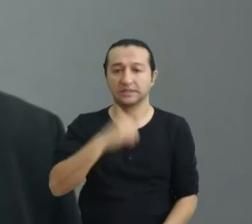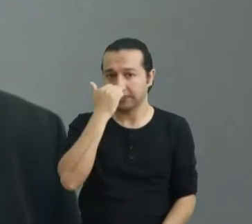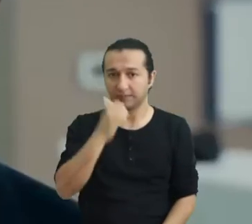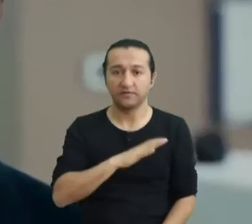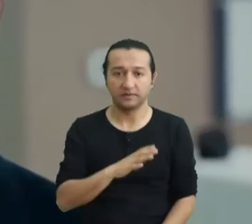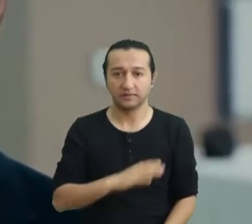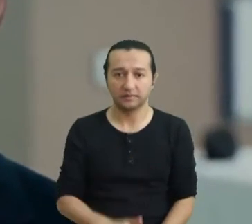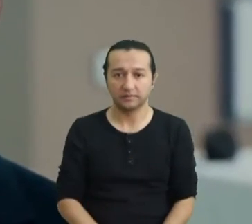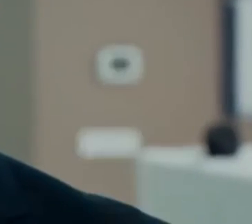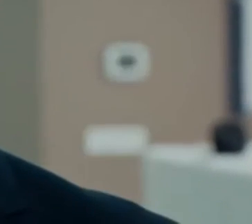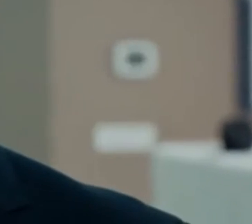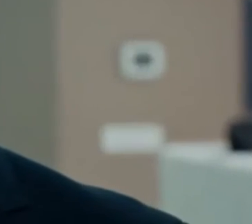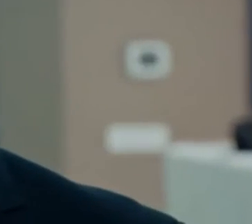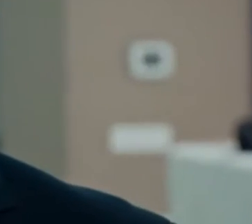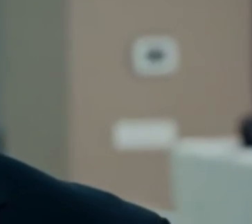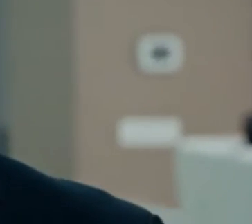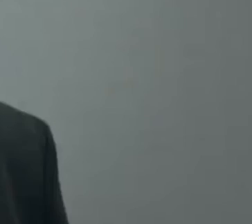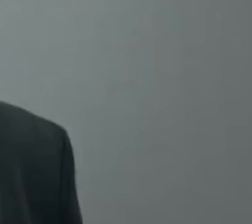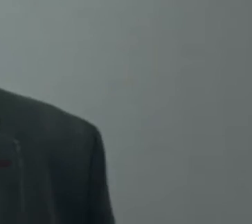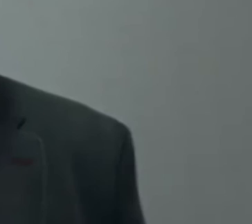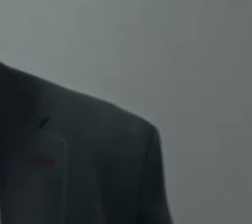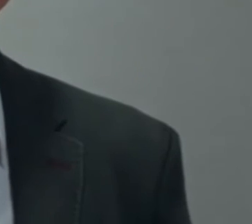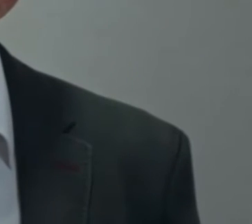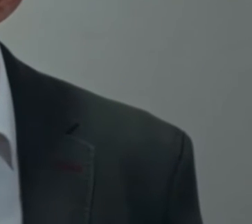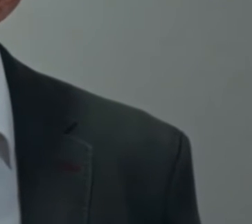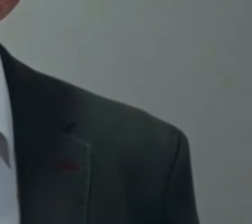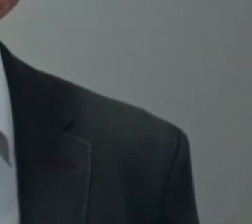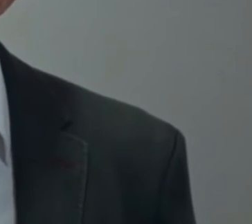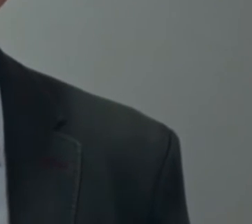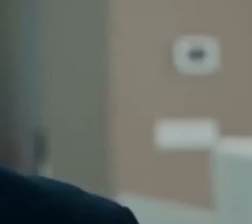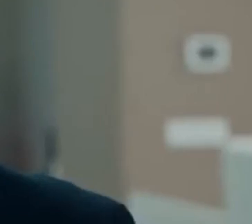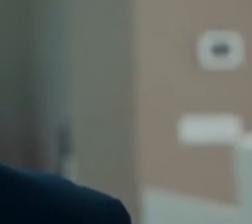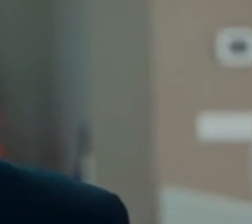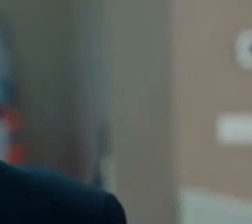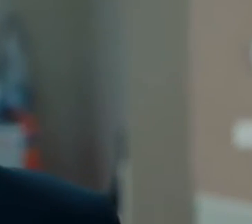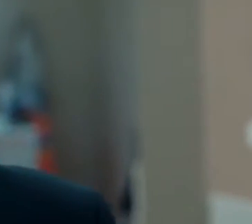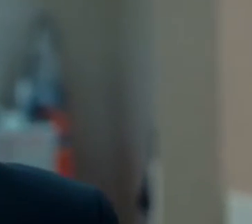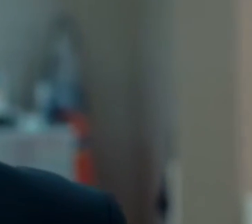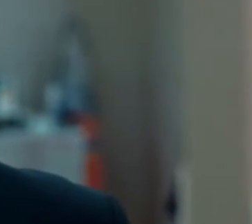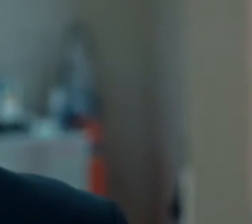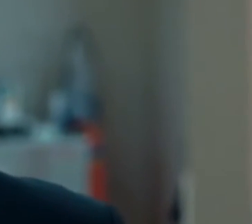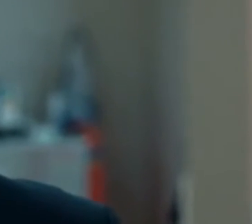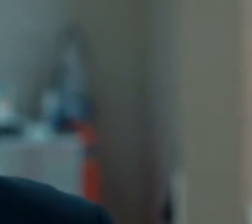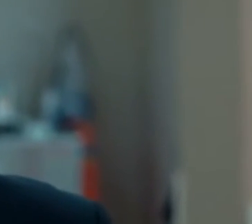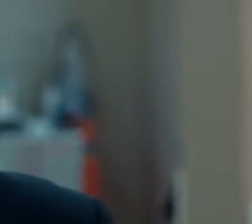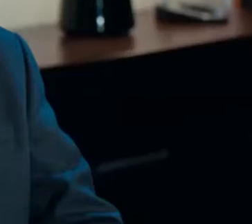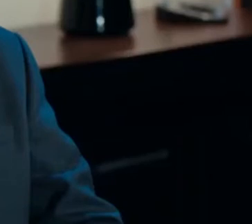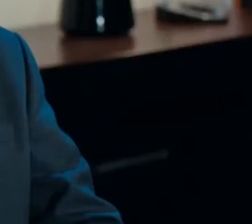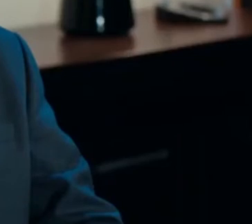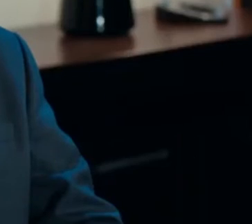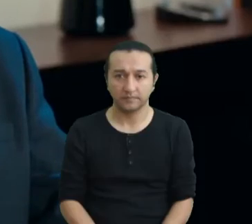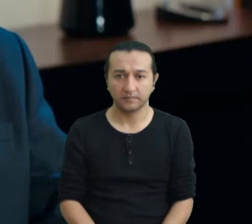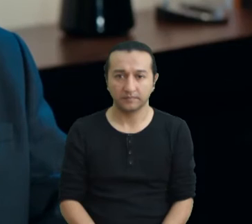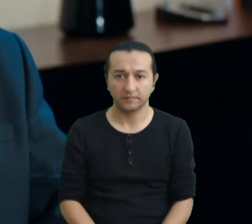Polat gözlerini irice açtı. İki kaşın arasında her zaman var olan dikey çizgi daha da derinleşti. Cahit'le